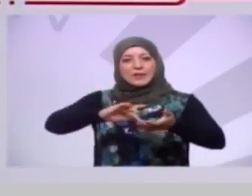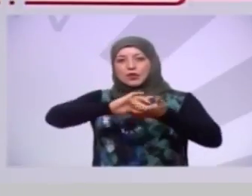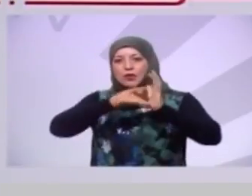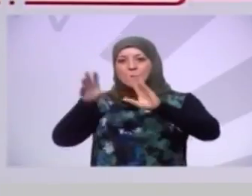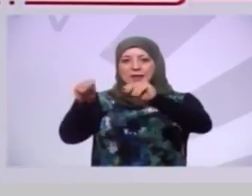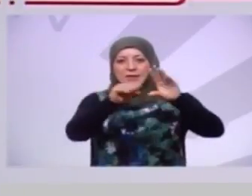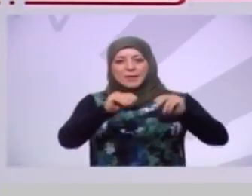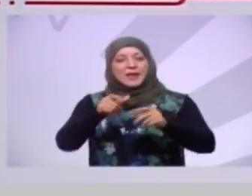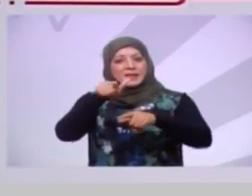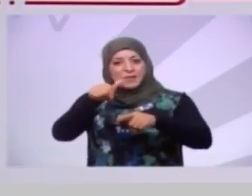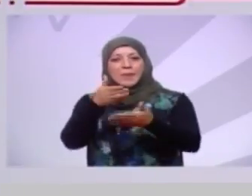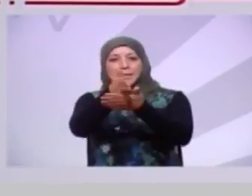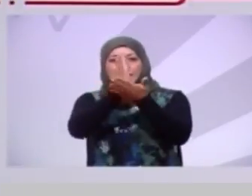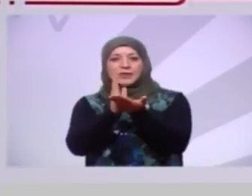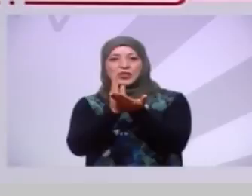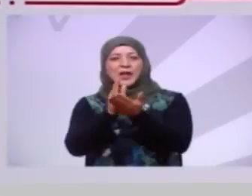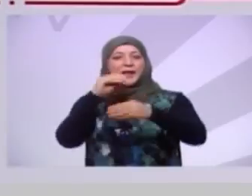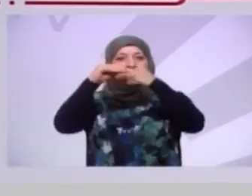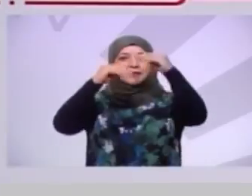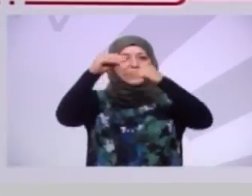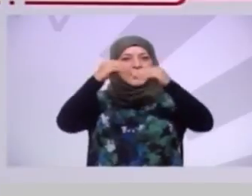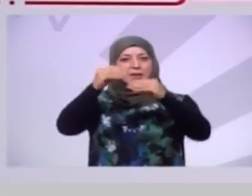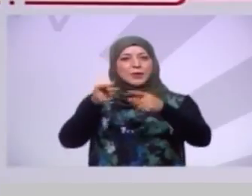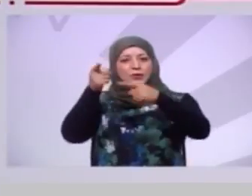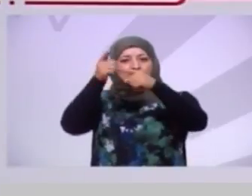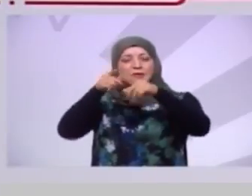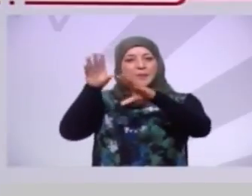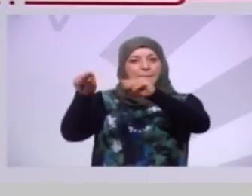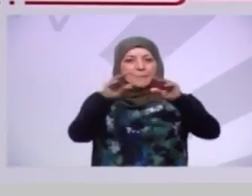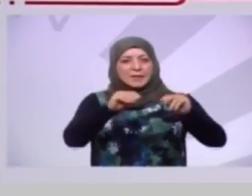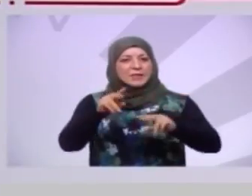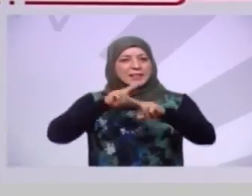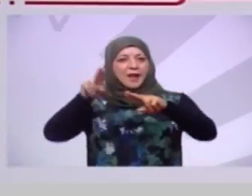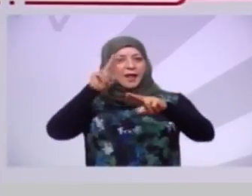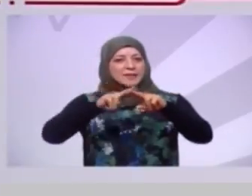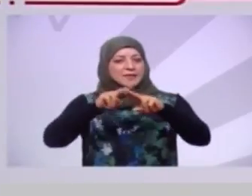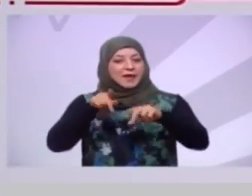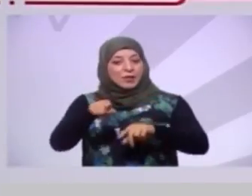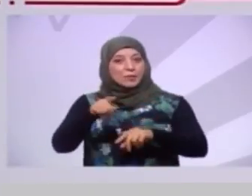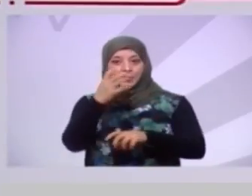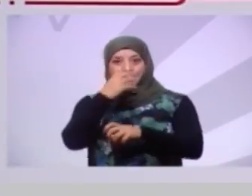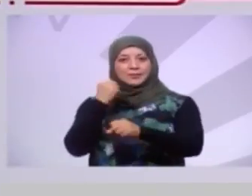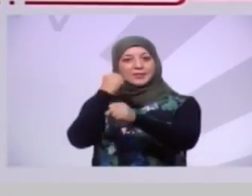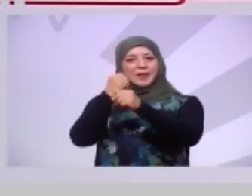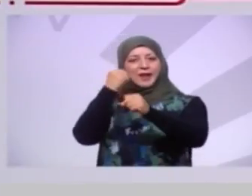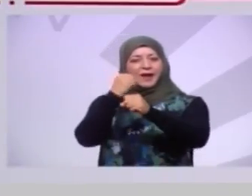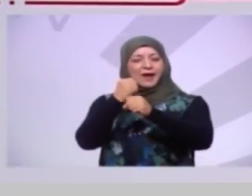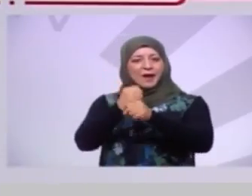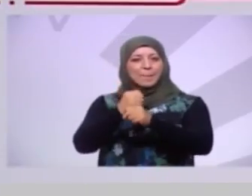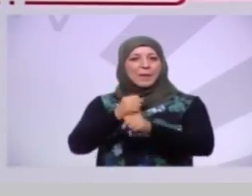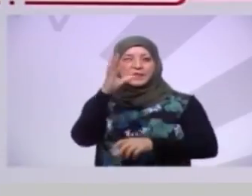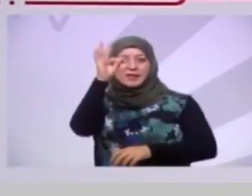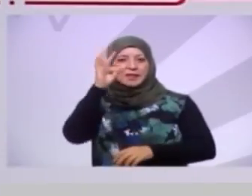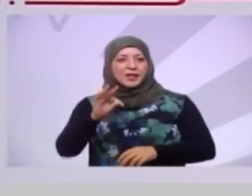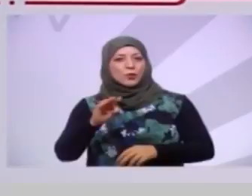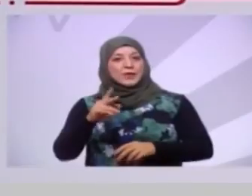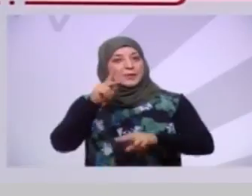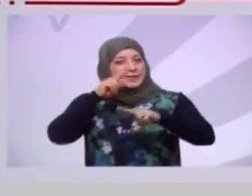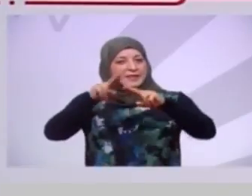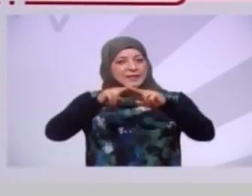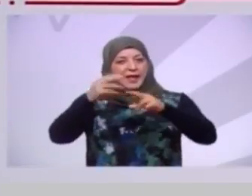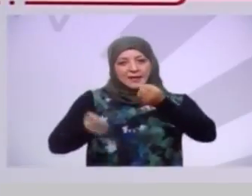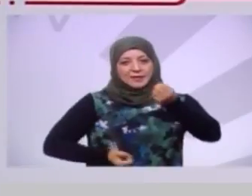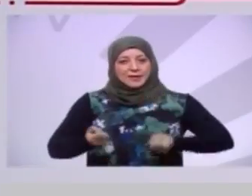ايجاد مشاريع تنمويه في حق مراسم بالاحمر اهل الجد والعمل بالداخل والخارج في تطوير قطاع الخدمات في